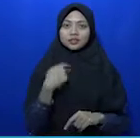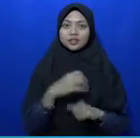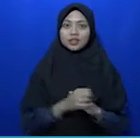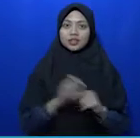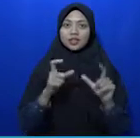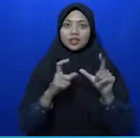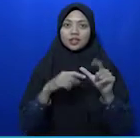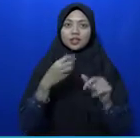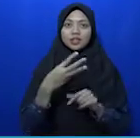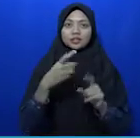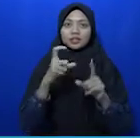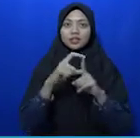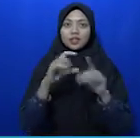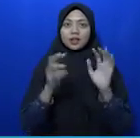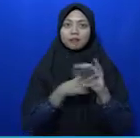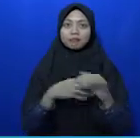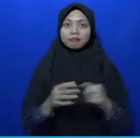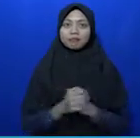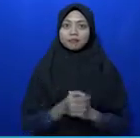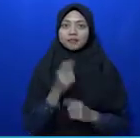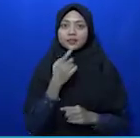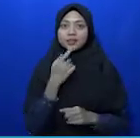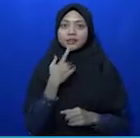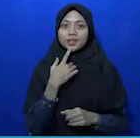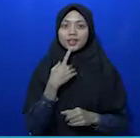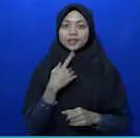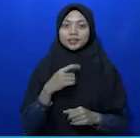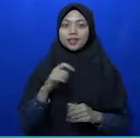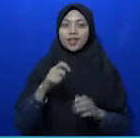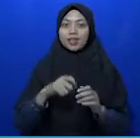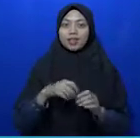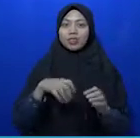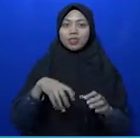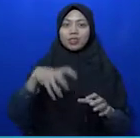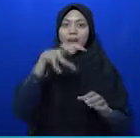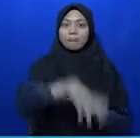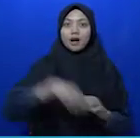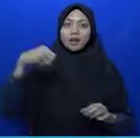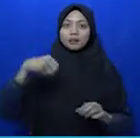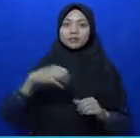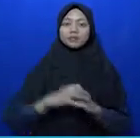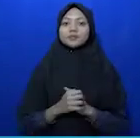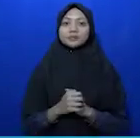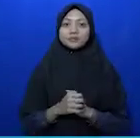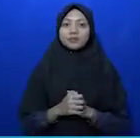Kelahiran Blora, 9 April 1960. Kami persilakan masuk, Pak Bambang. Ya.